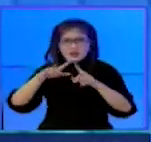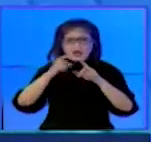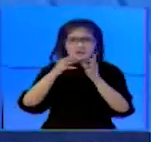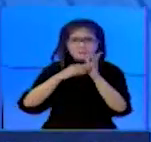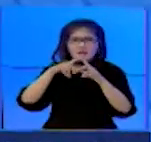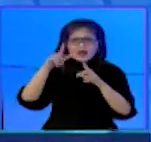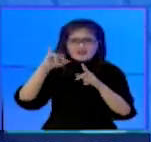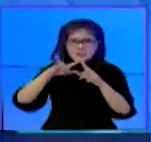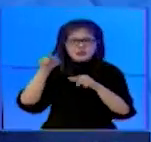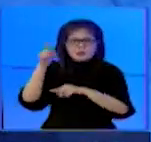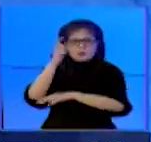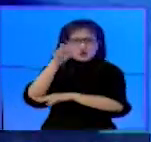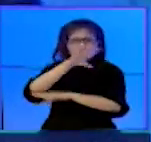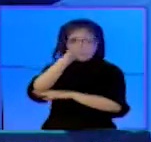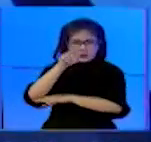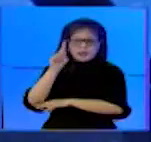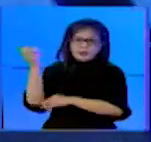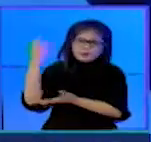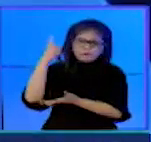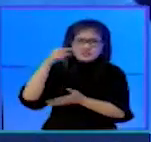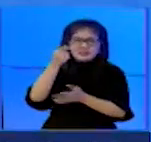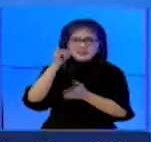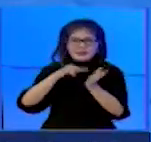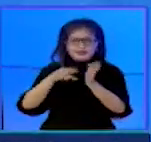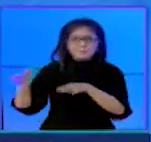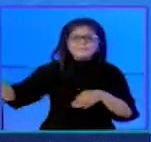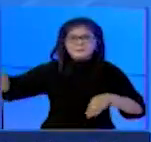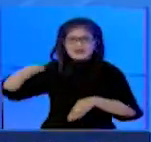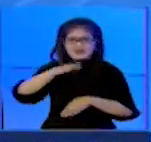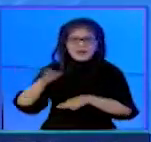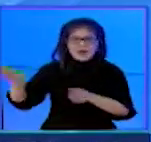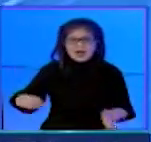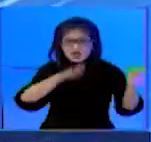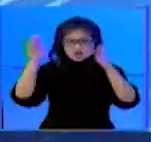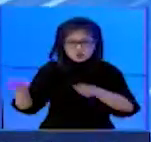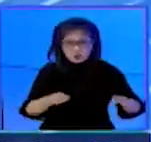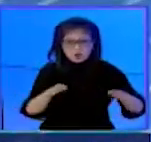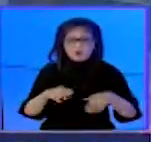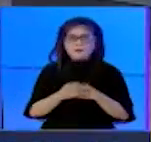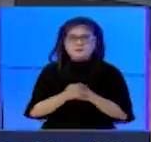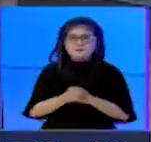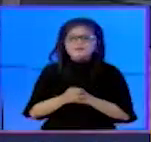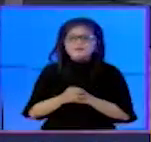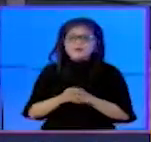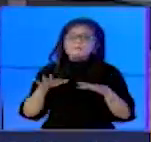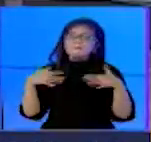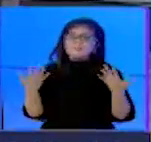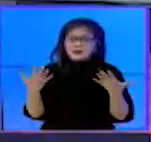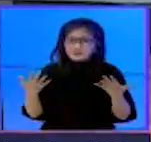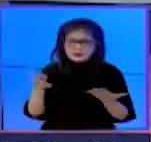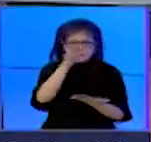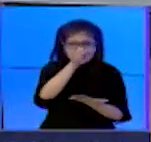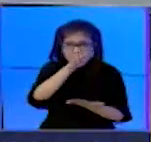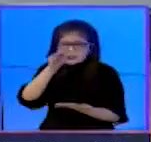wisata Puncak Bogor, Jawa Barat, dan Ririn Oktaviani di Pantai Acol. Kita ke Armalina terlebih dahulu. Ya, Armalina, bagaimanakah pantauan lalu